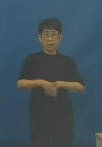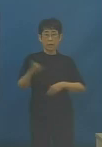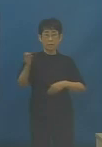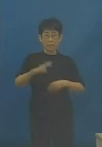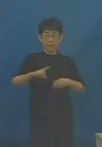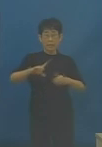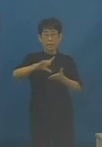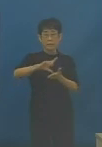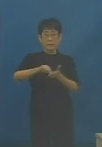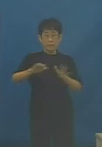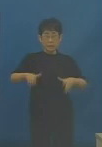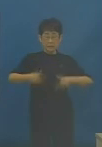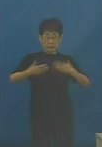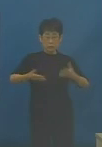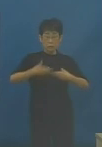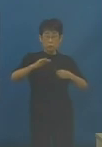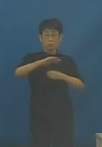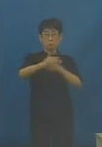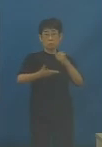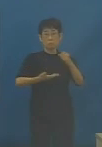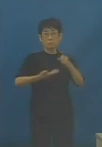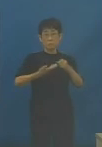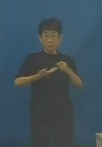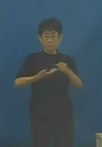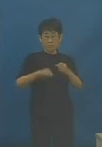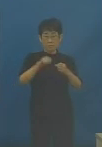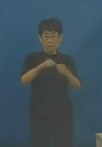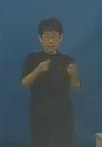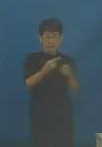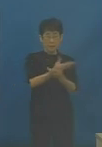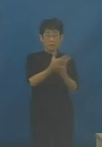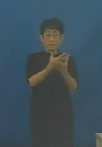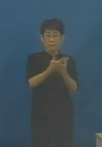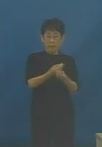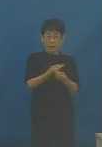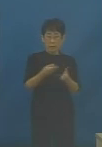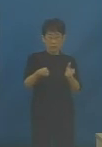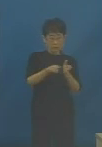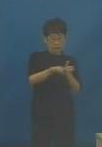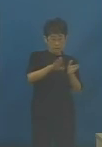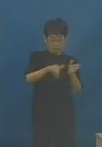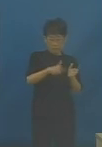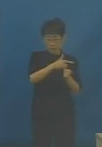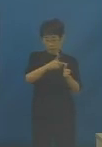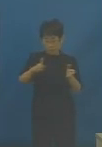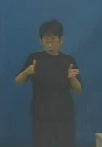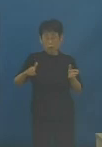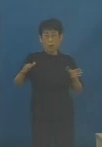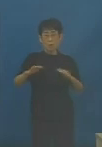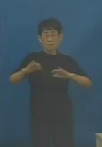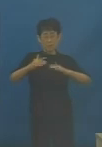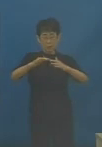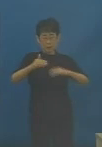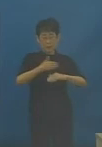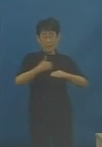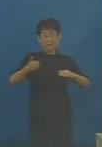を掘り下げてお互い議論をすることができ、アピールを取りまとめたりということもありました